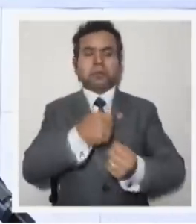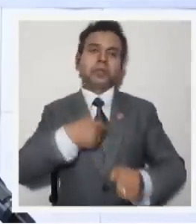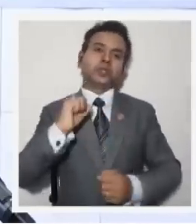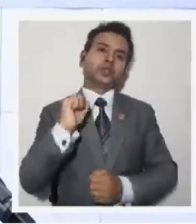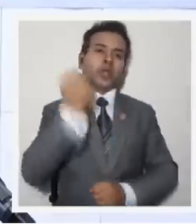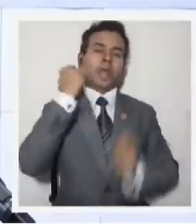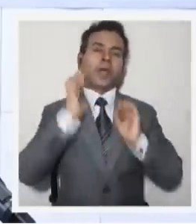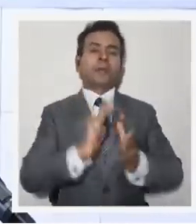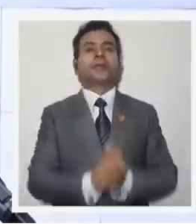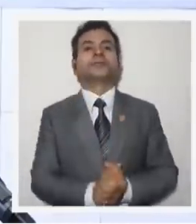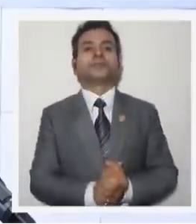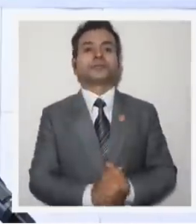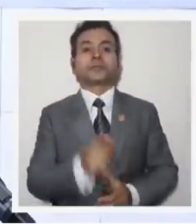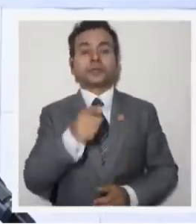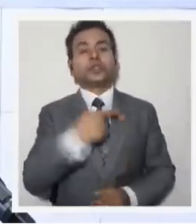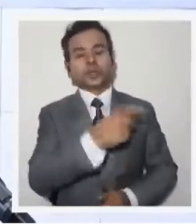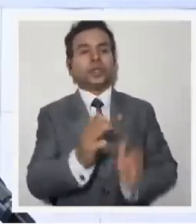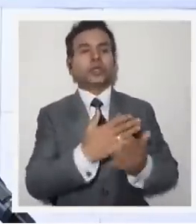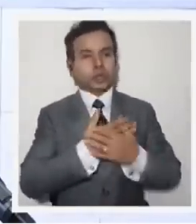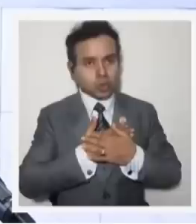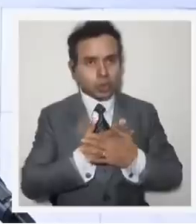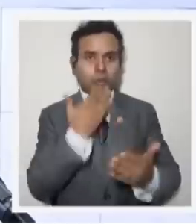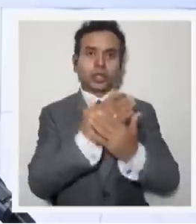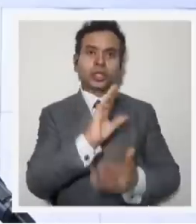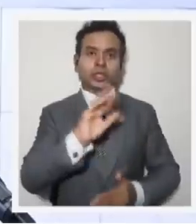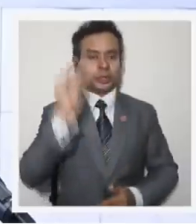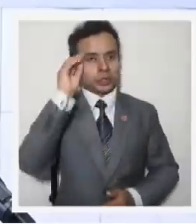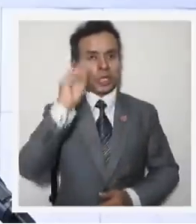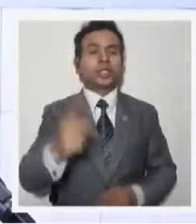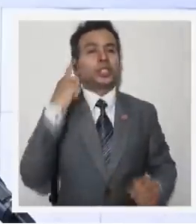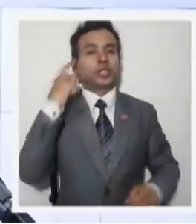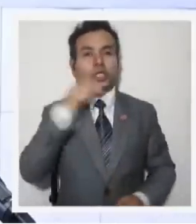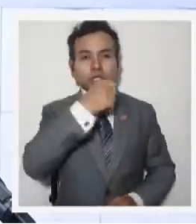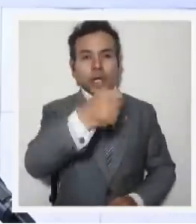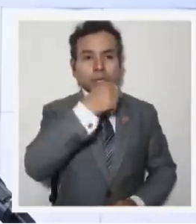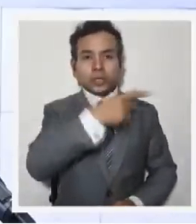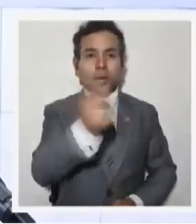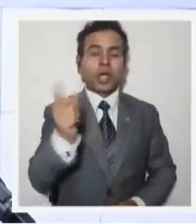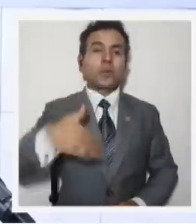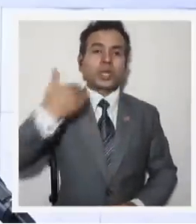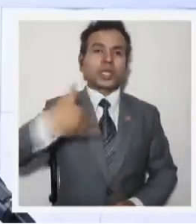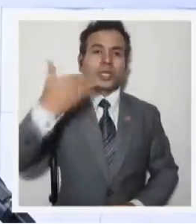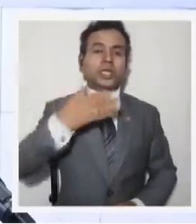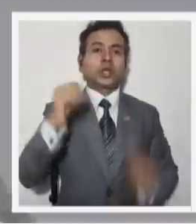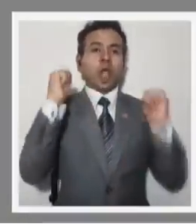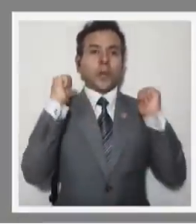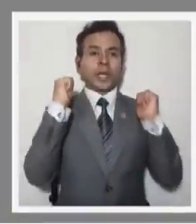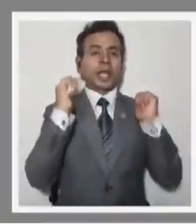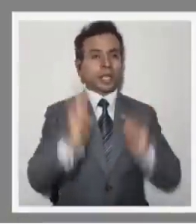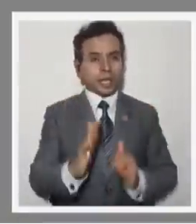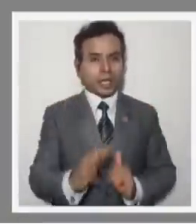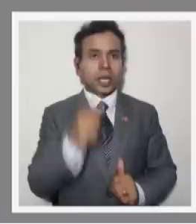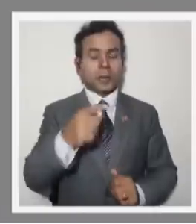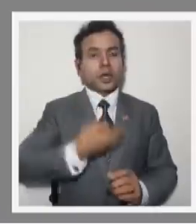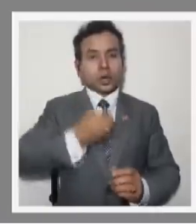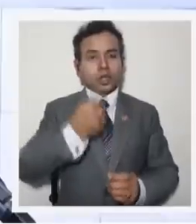এবং অসুস্থ হলে সেই অসুস্থ অবস্থা থেকে সুস্থ হওয়ার জন্য। তো আপনাদের প্রতি কৃতজ্ঞতা জানাই যে নিয়ত অপেক্ষা করে